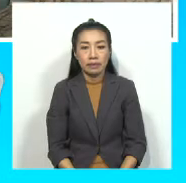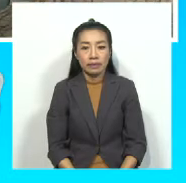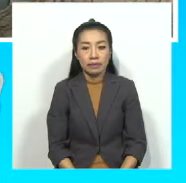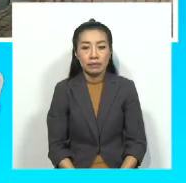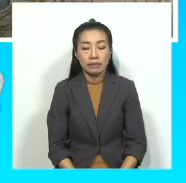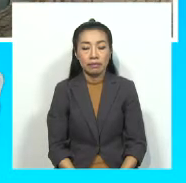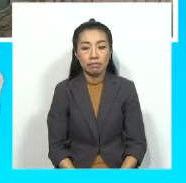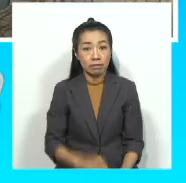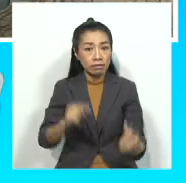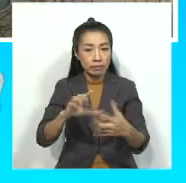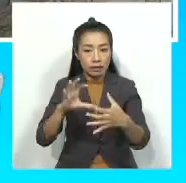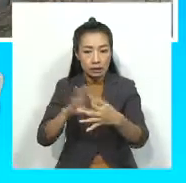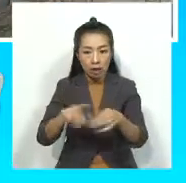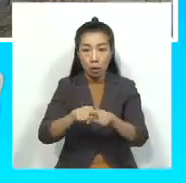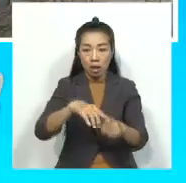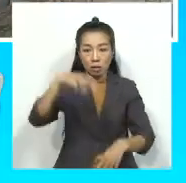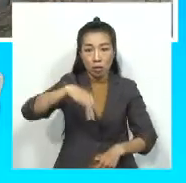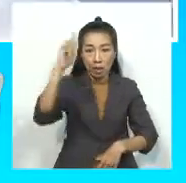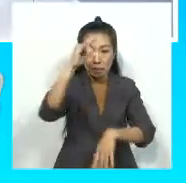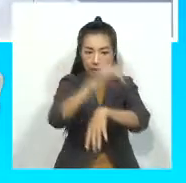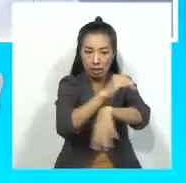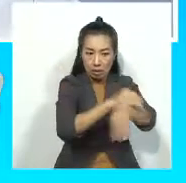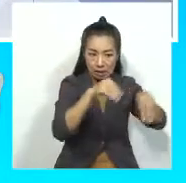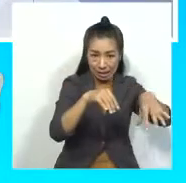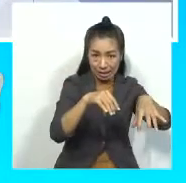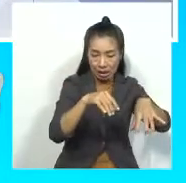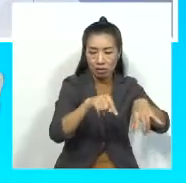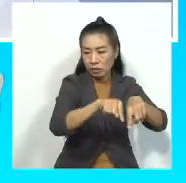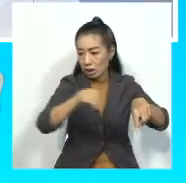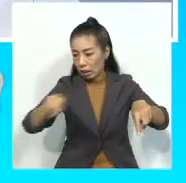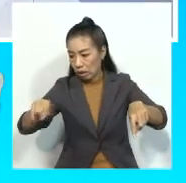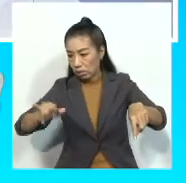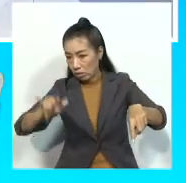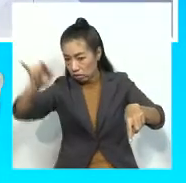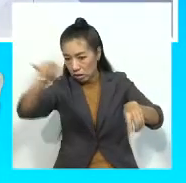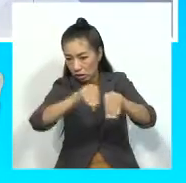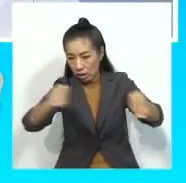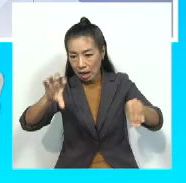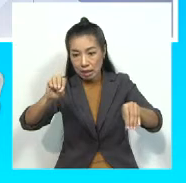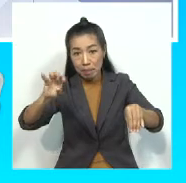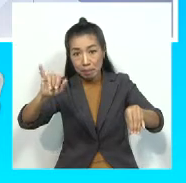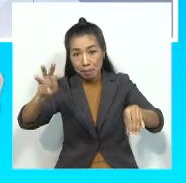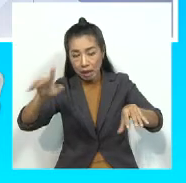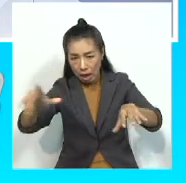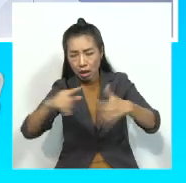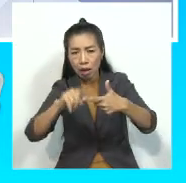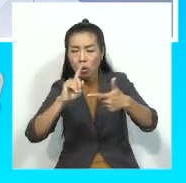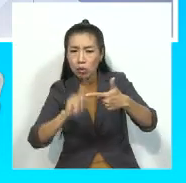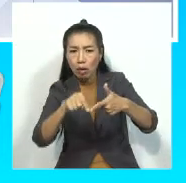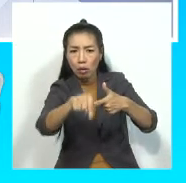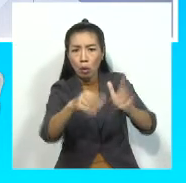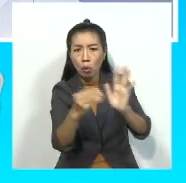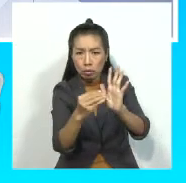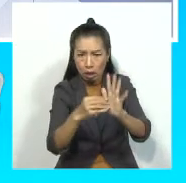นอกจากเรื่องของระยะห่างจากสนามบินแล้วพื้นที่โดยรอบกรุงเทพมหานครที่ผลผลิตทางการเกษตร